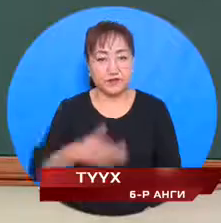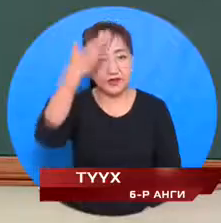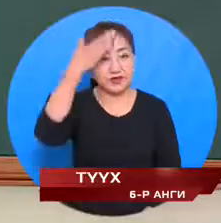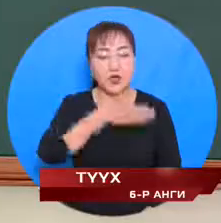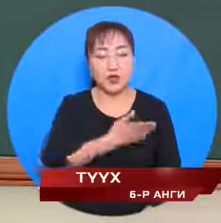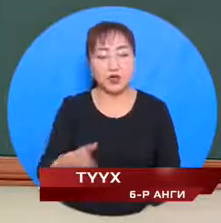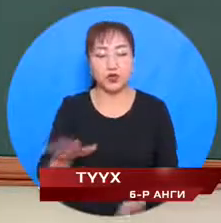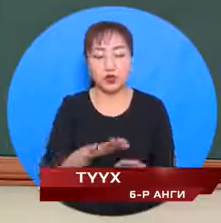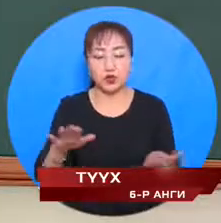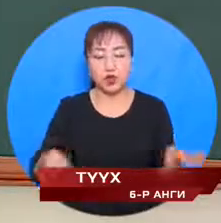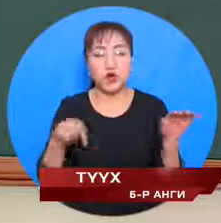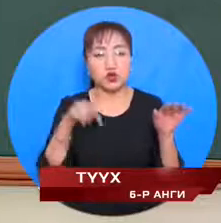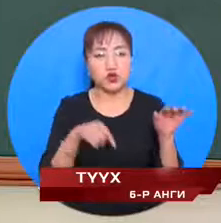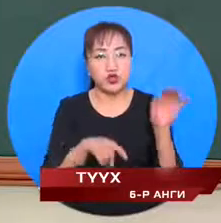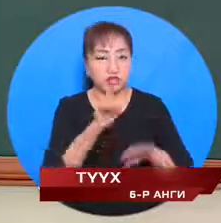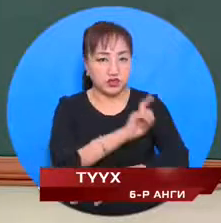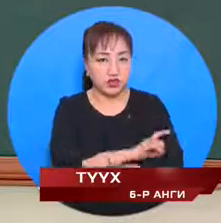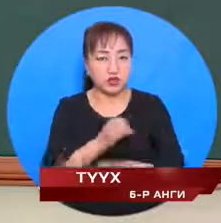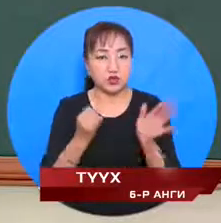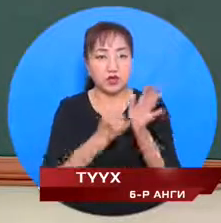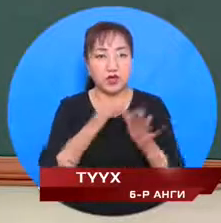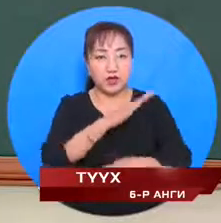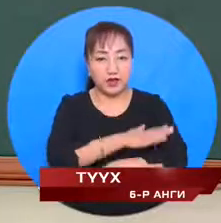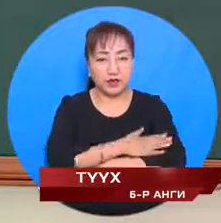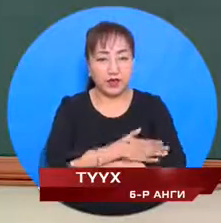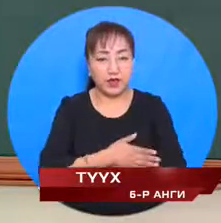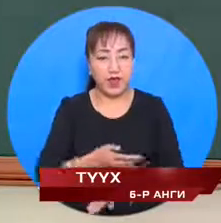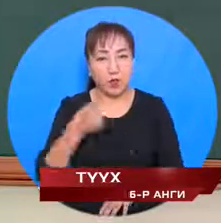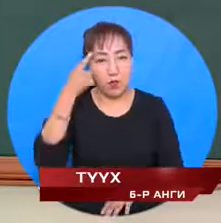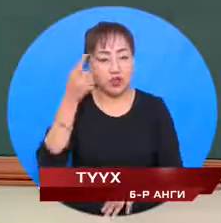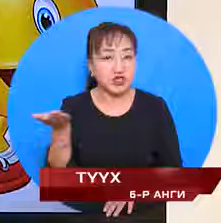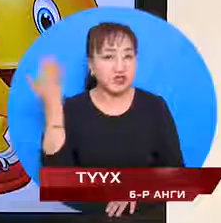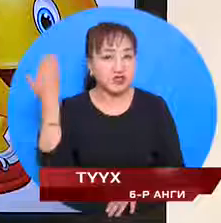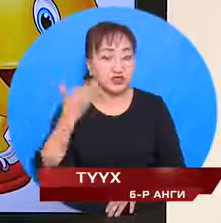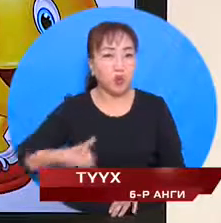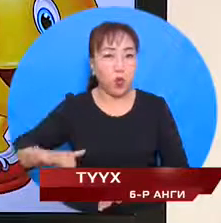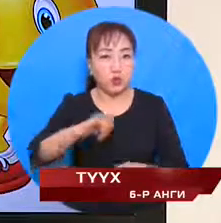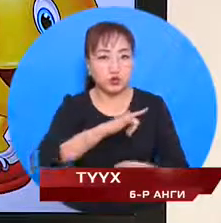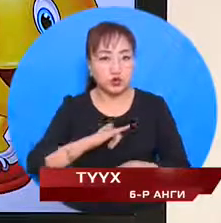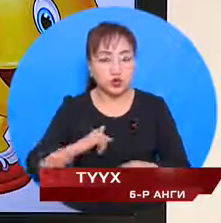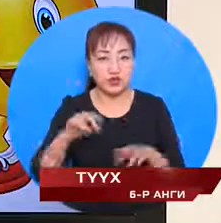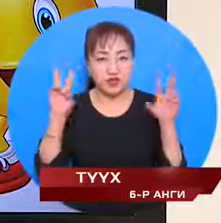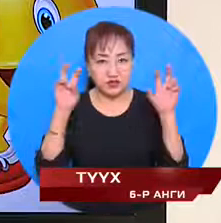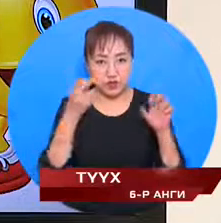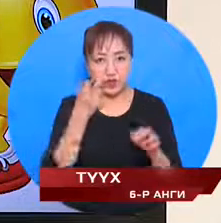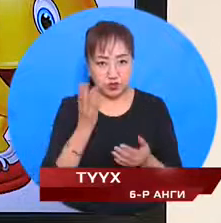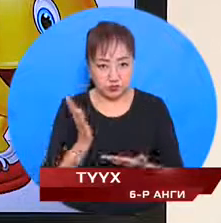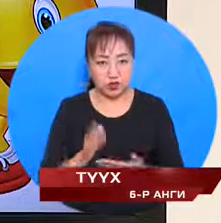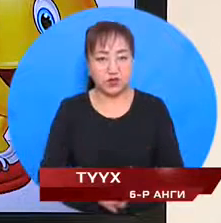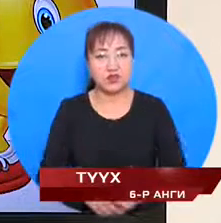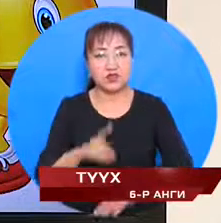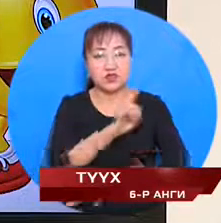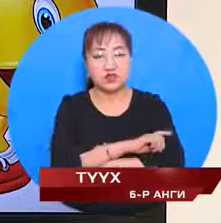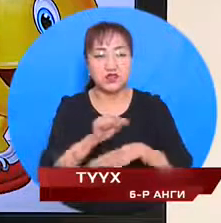Сайн байцгаана хүүхдүүдээ. Өнөөдрийн хичээлээр 6 дугаар ангийн буюу Монголын эртний улс уусэд үүдгийг орох байгаа. Хүүхдүүд маань лекцийнхээ өмнө тухлан суугаад хичээлийн хэрэгслээ